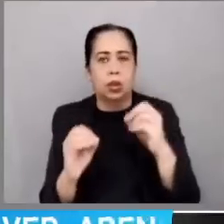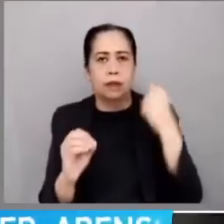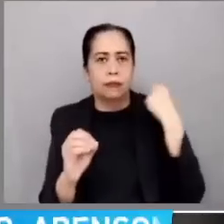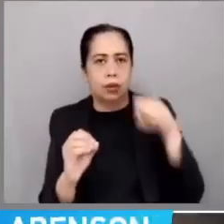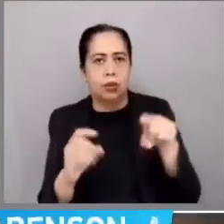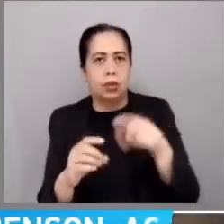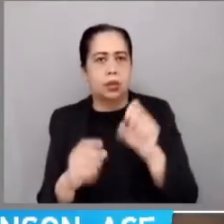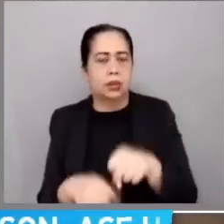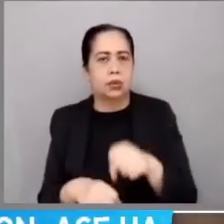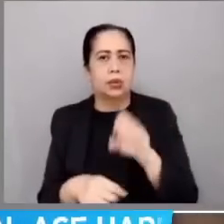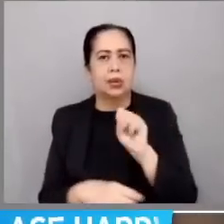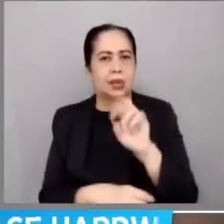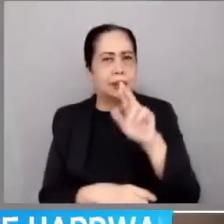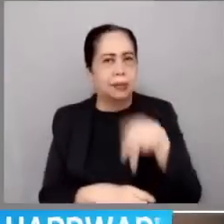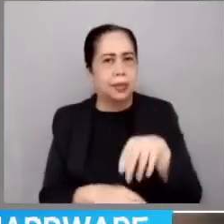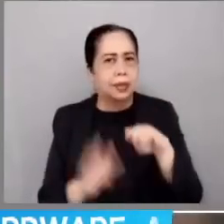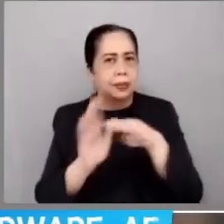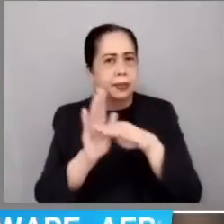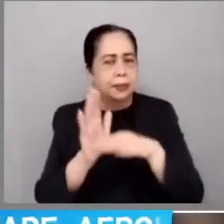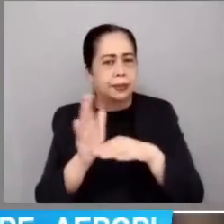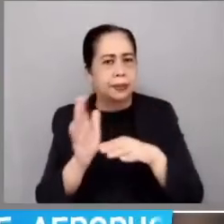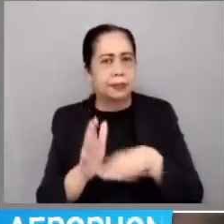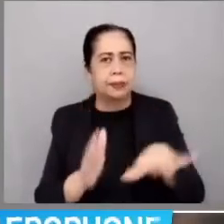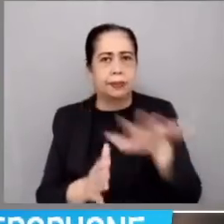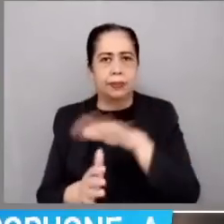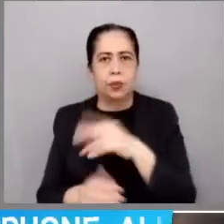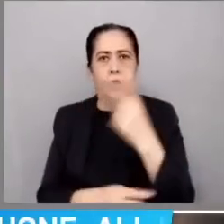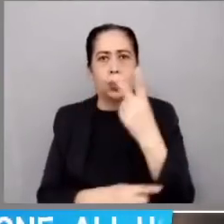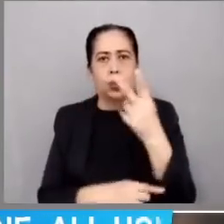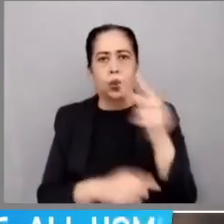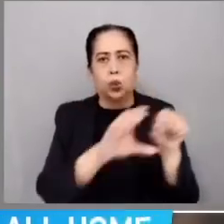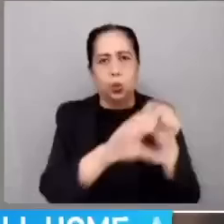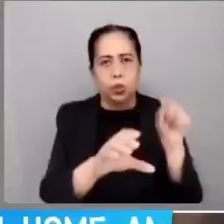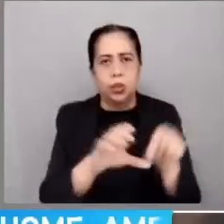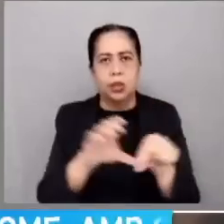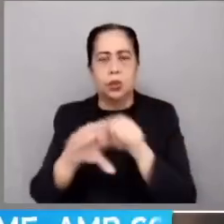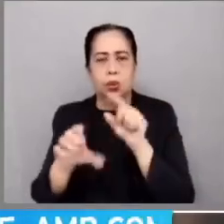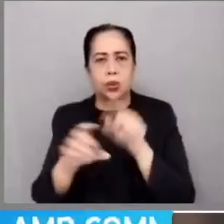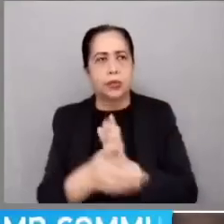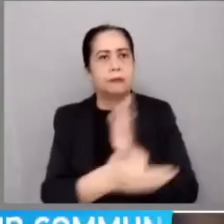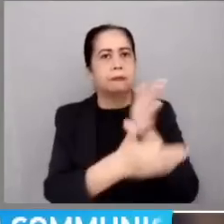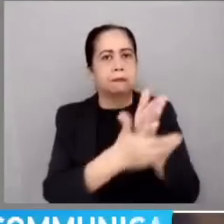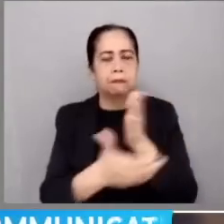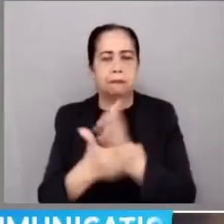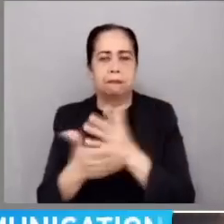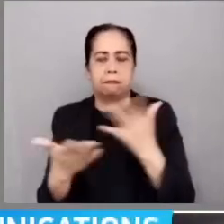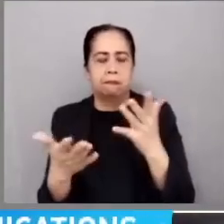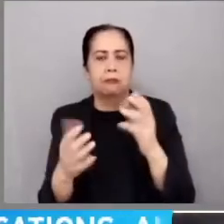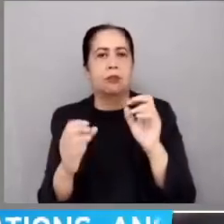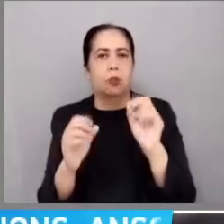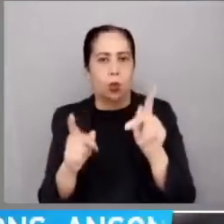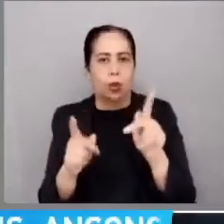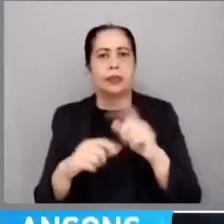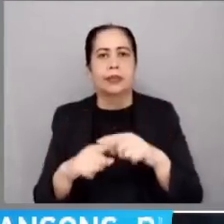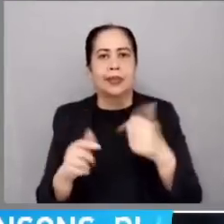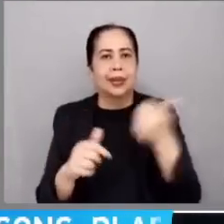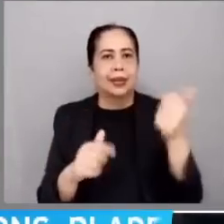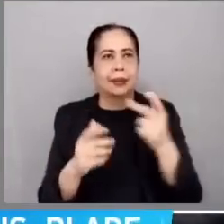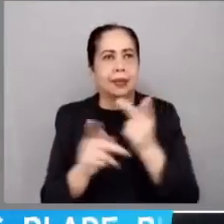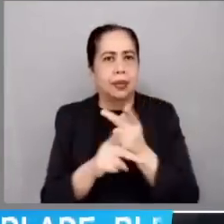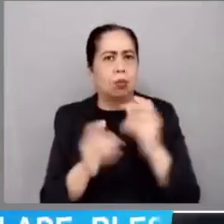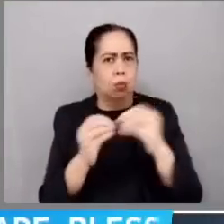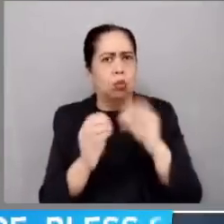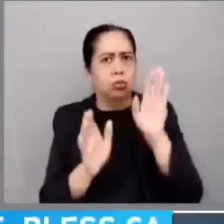suggested retail price ng mga produkto sa dalawang grocery store na kanilang binisita. Ang ibang produkto, mas mababa pa nga